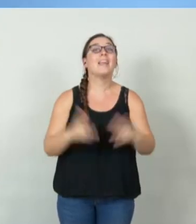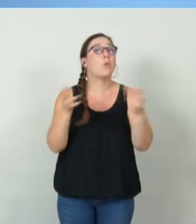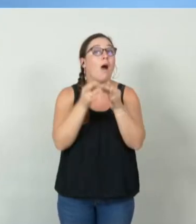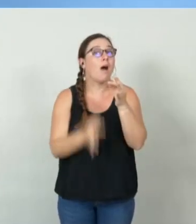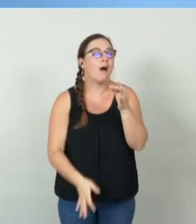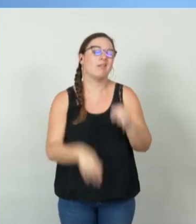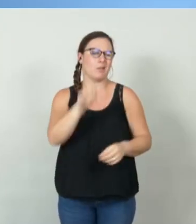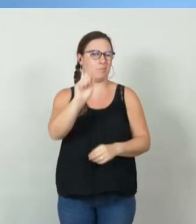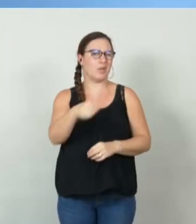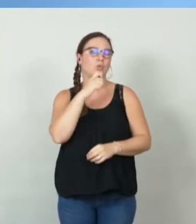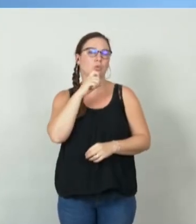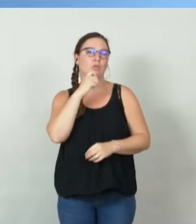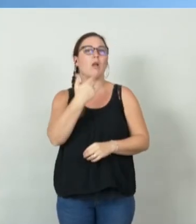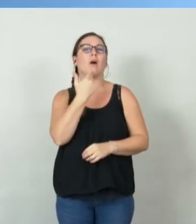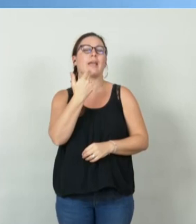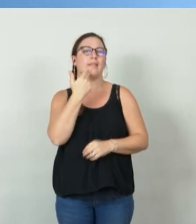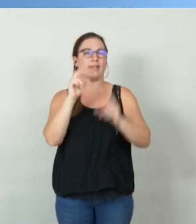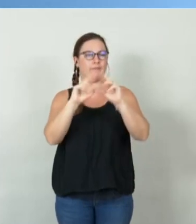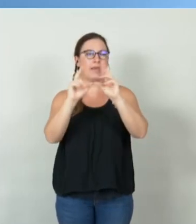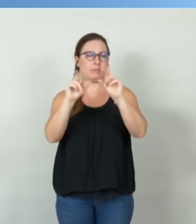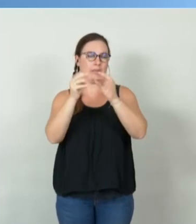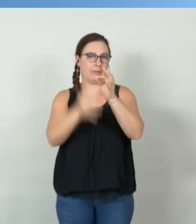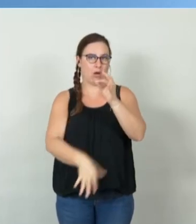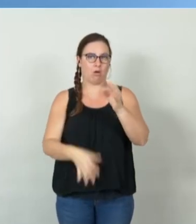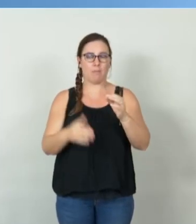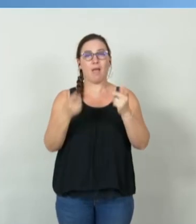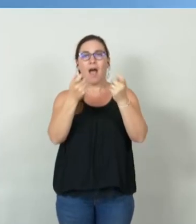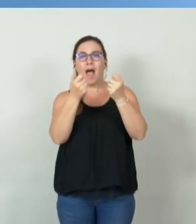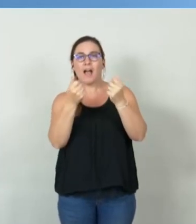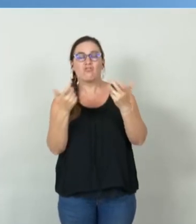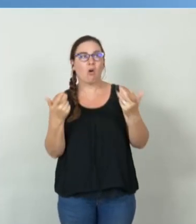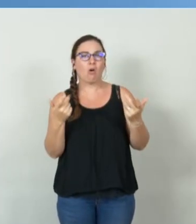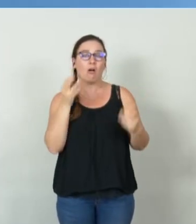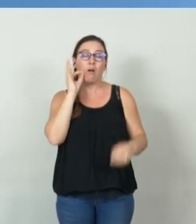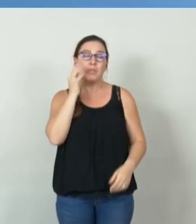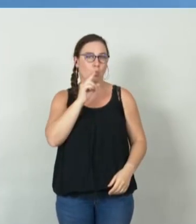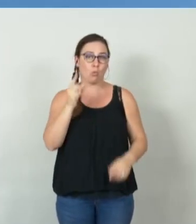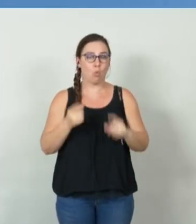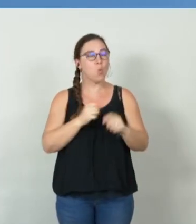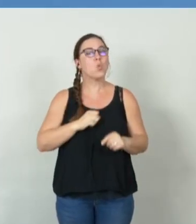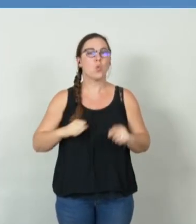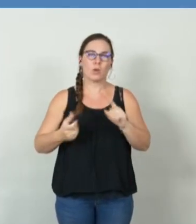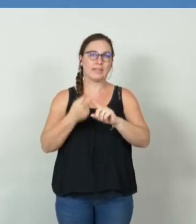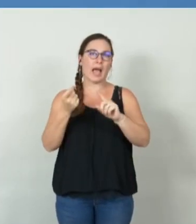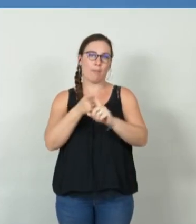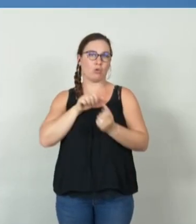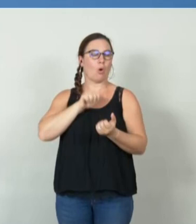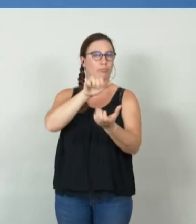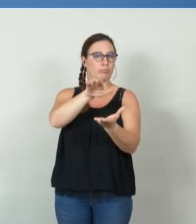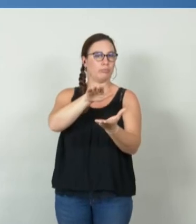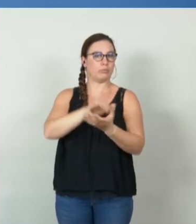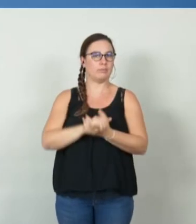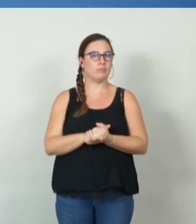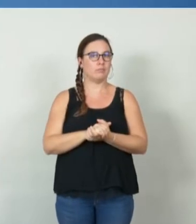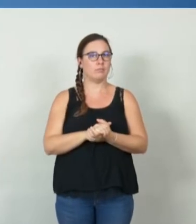parlerons à l'occasion du bilan qualitatif de capital verte mais tout de même budgétairement ce n'est tellement pas anodin qu'il est important dans de vous en faire part ici que